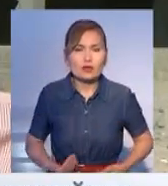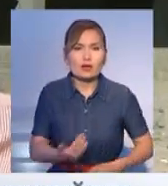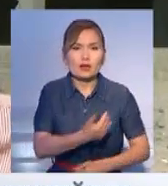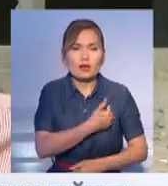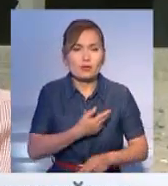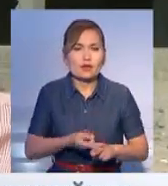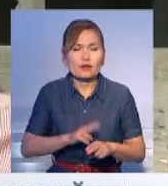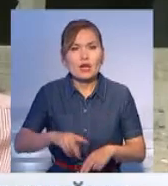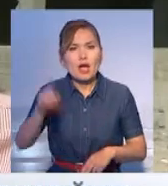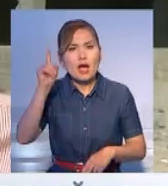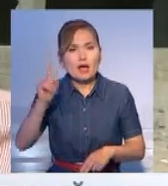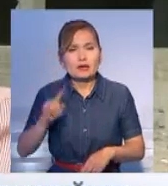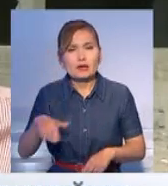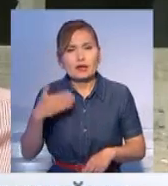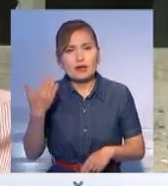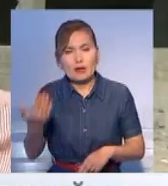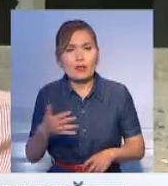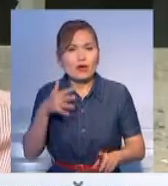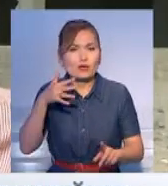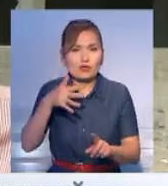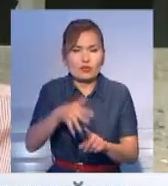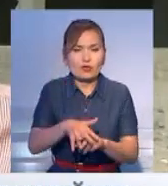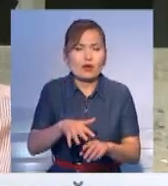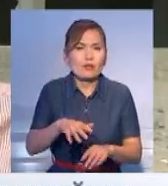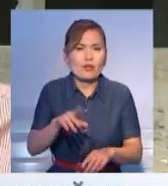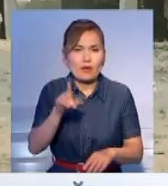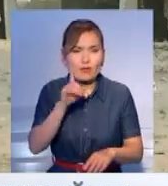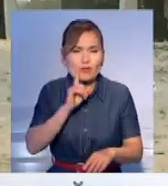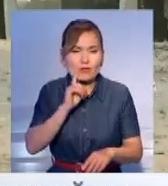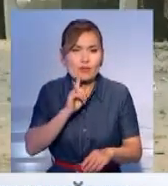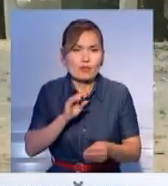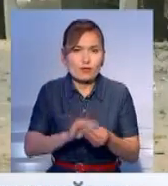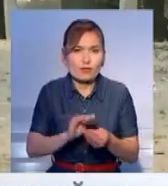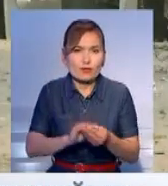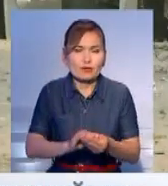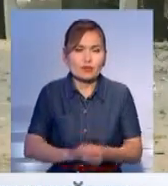Алайда Израиль тарапының әрекеті осыға мәжбүрлеп отыр.